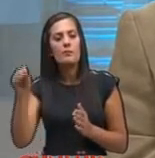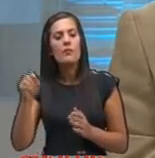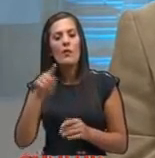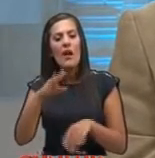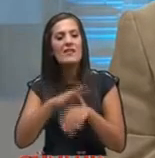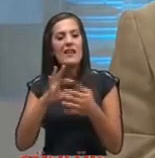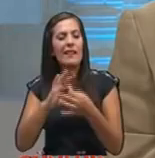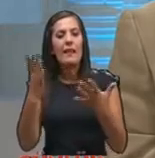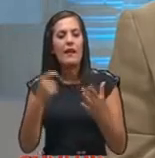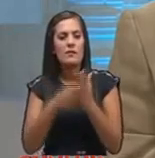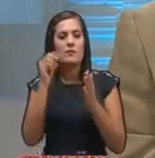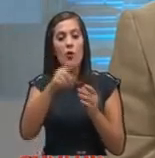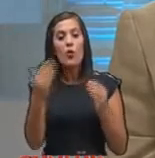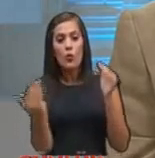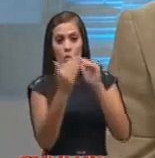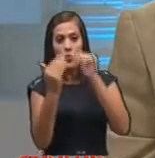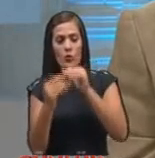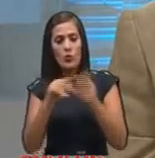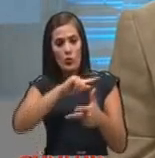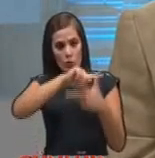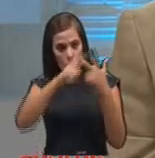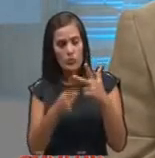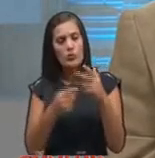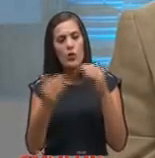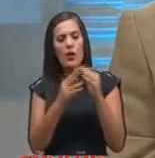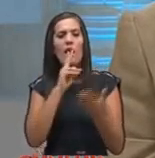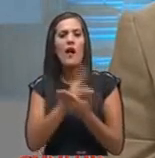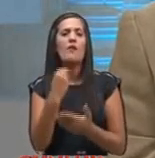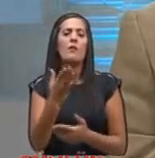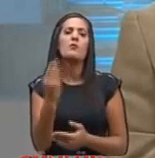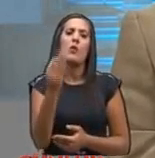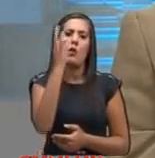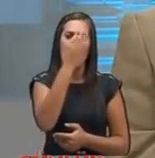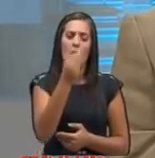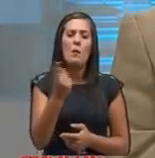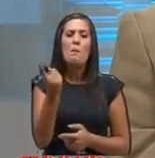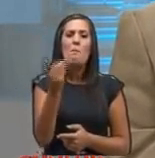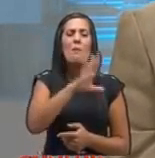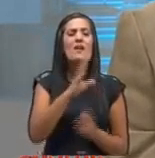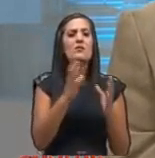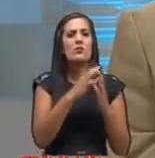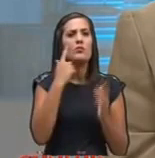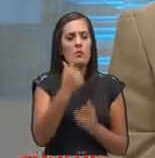birbiriyle uyumluysa tabii ki karar vermemiz kolaylaşıyor. Bir başka husus,